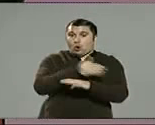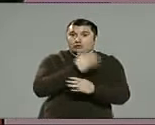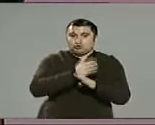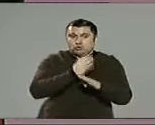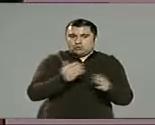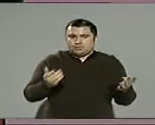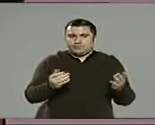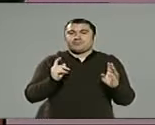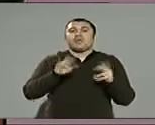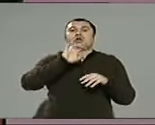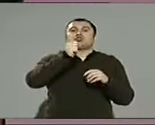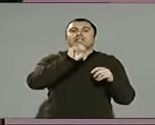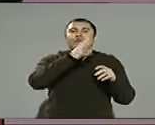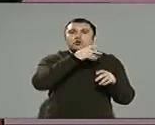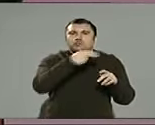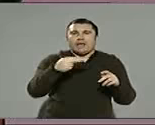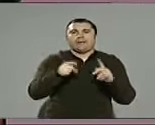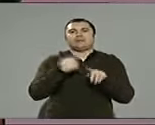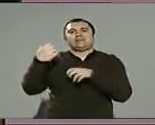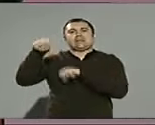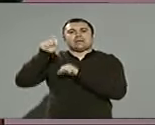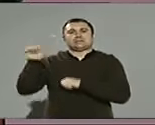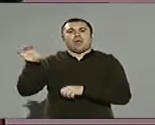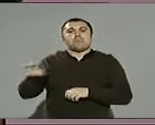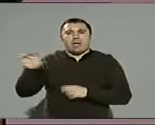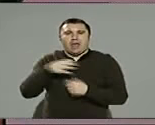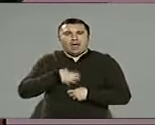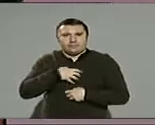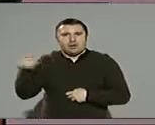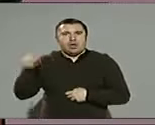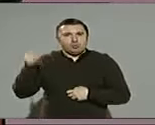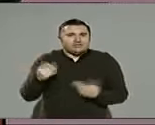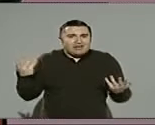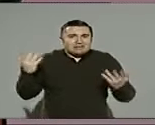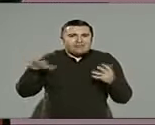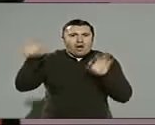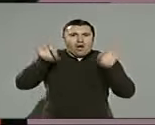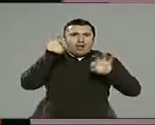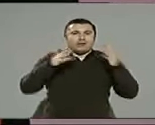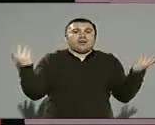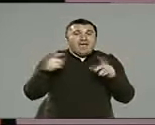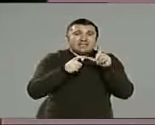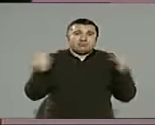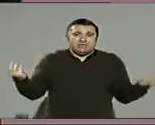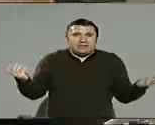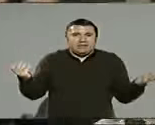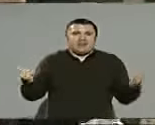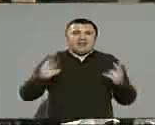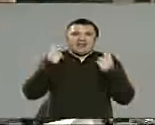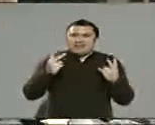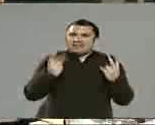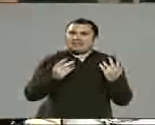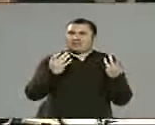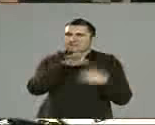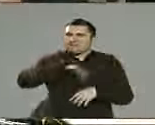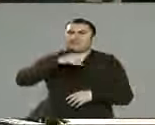in Schleswig-Holstein, in Niedersachsen und in Bayern eine Partei wählen. Das ist die SPD, liebe Genossinnen und Genossen. Das ist die, die